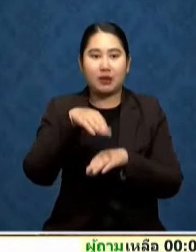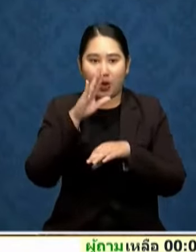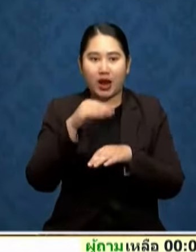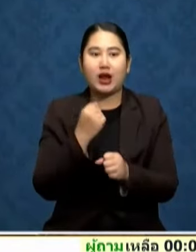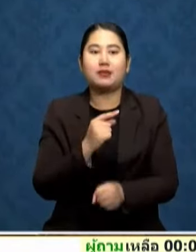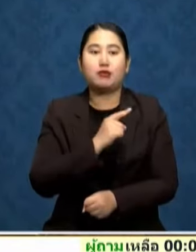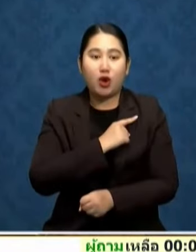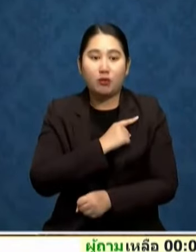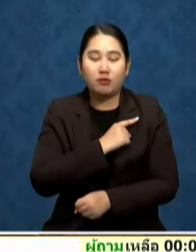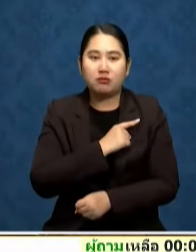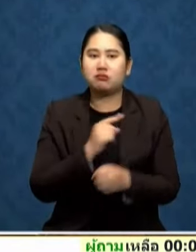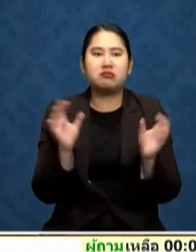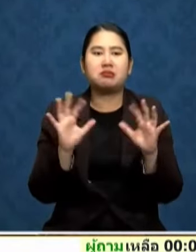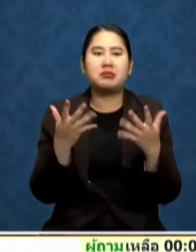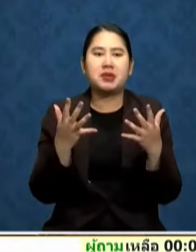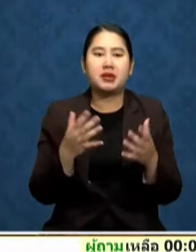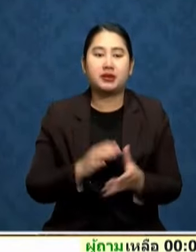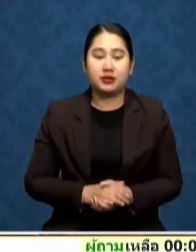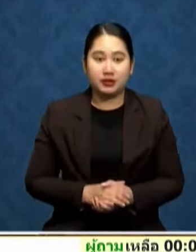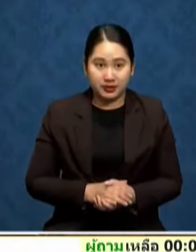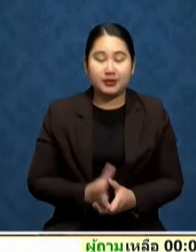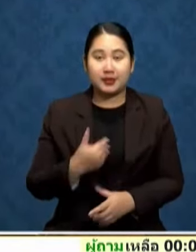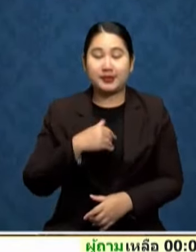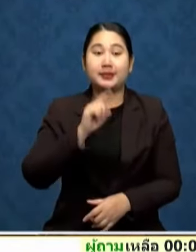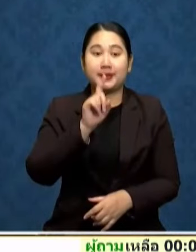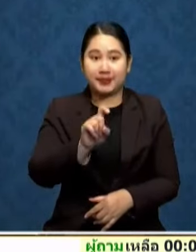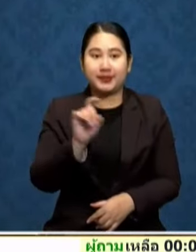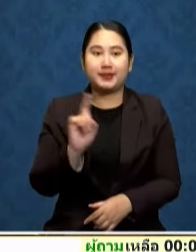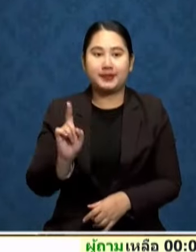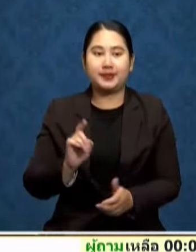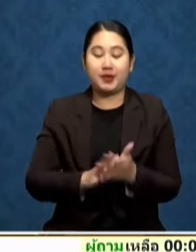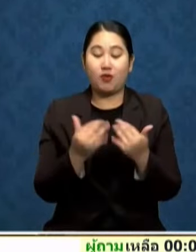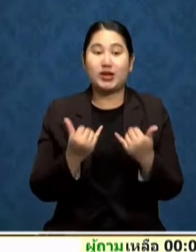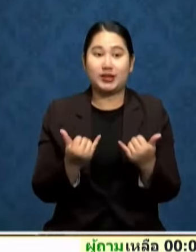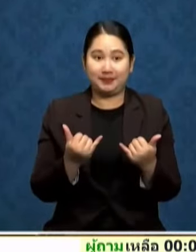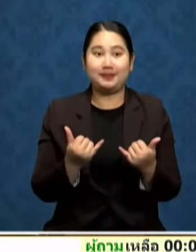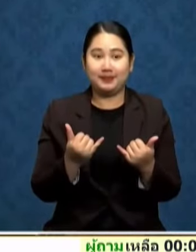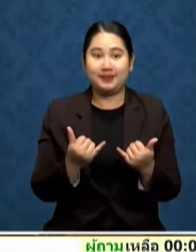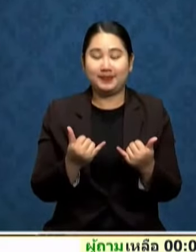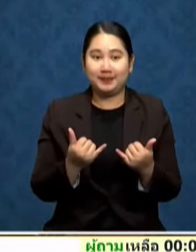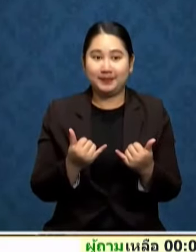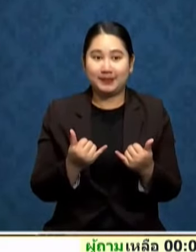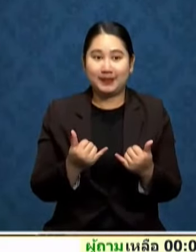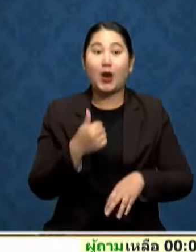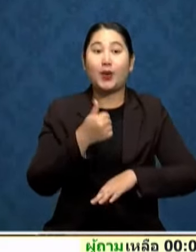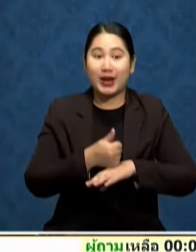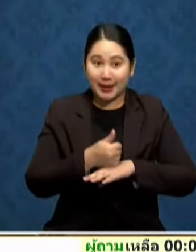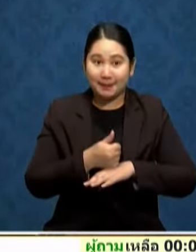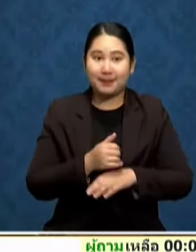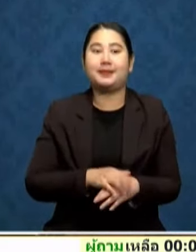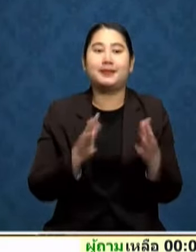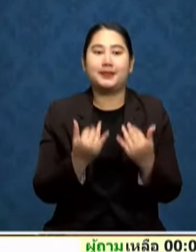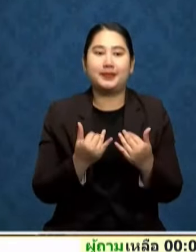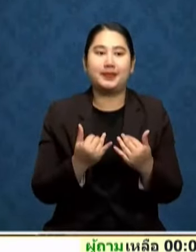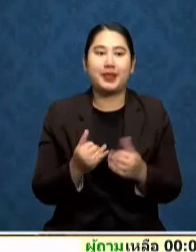านโดยตรงไม่มีเลยเพราะนั้นผมถึงถามครับว่าวันนี้ท่านรัฐมนตรีครับประมงประ